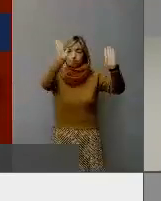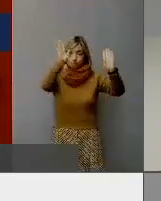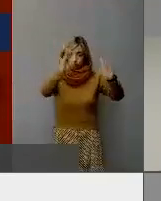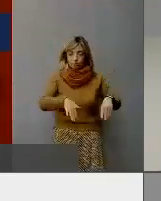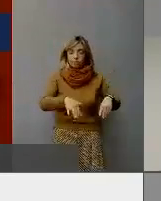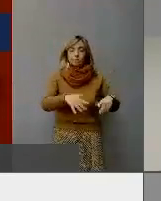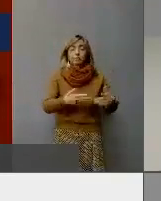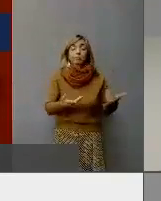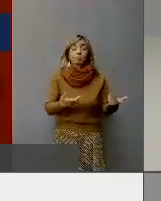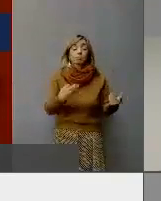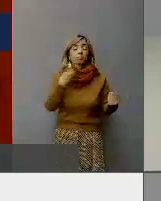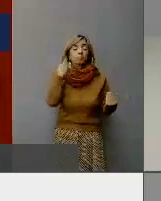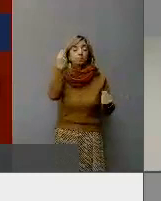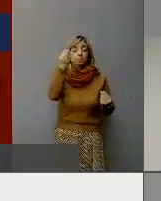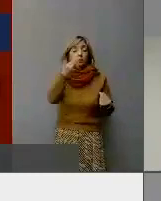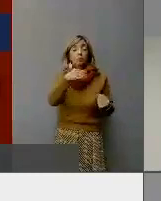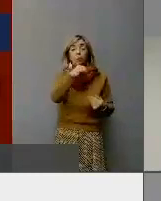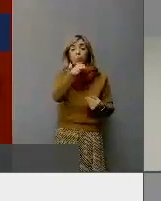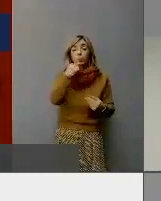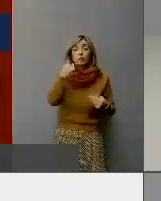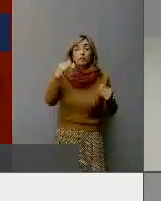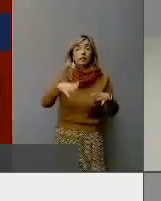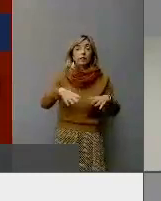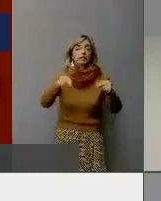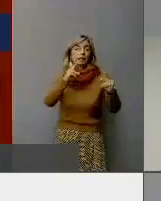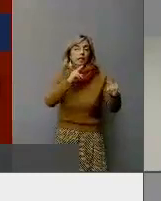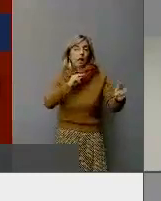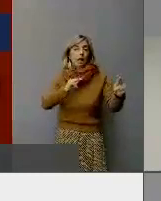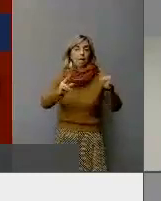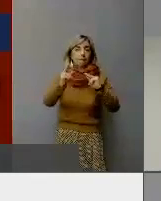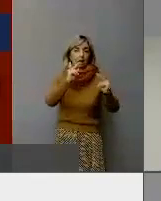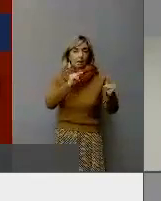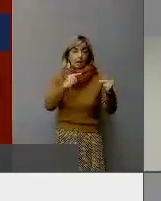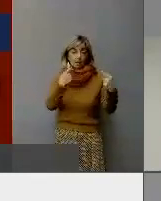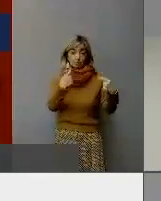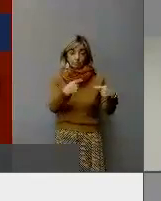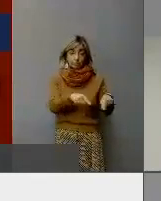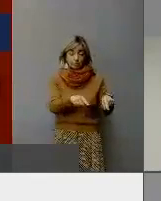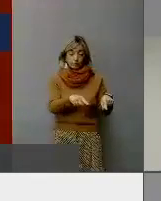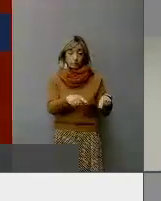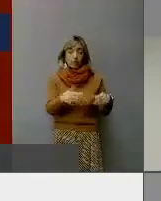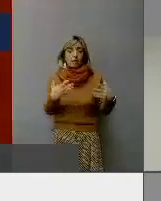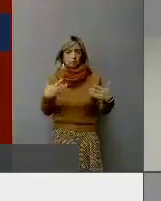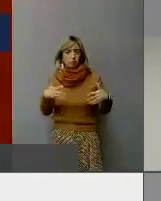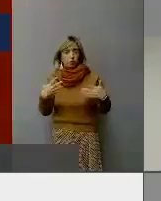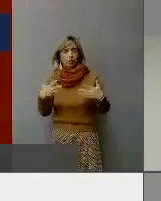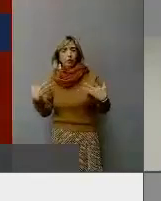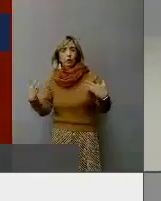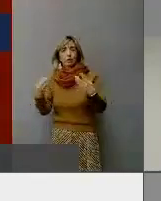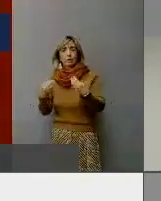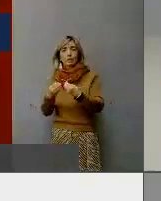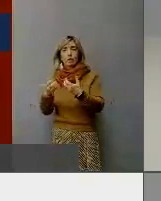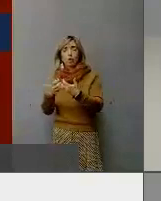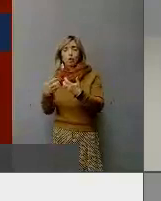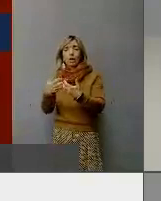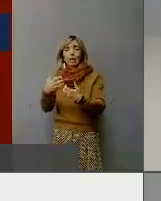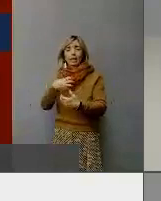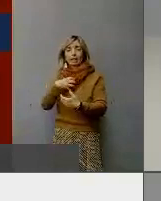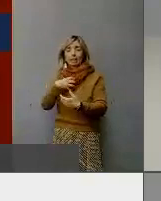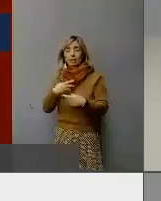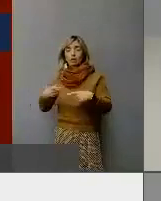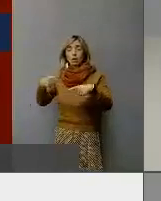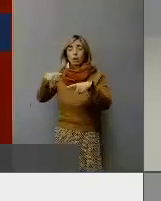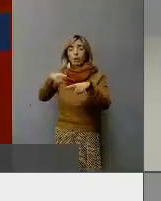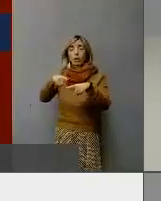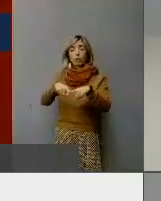anche magari iniziare a parlare di questo abbiamo già fatto anche con i colleghi assessori e che anche con i comitati